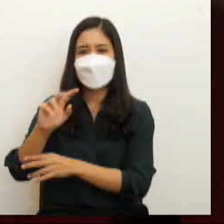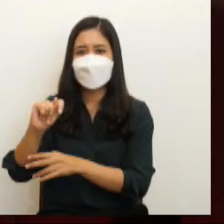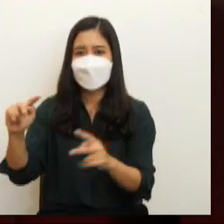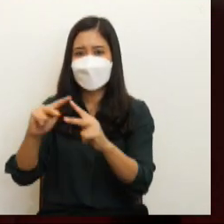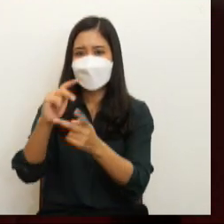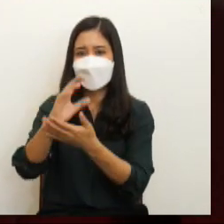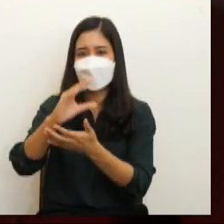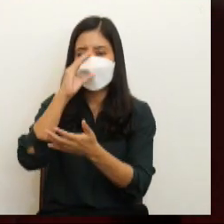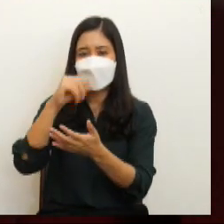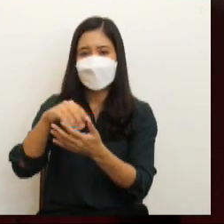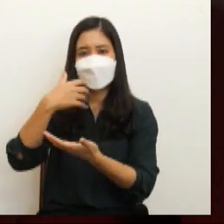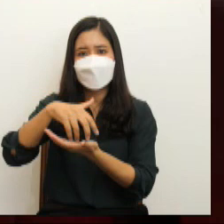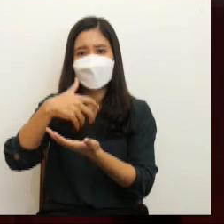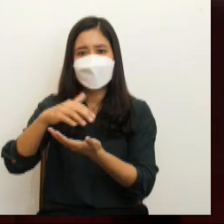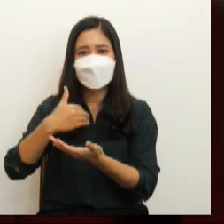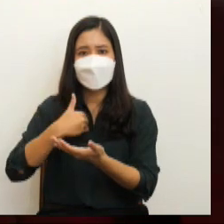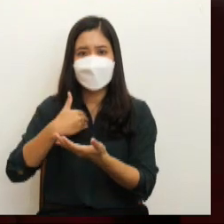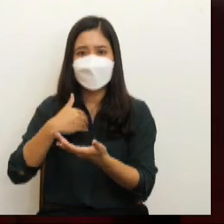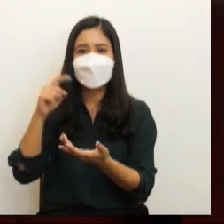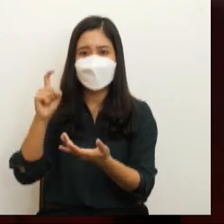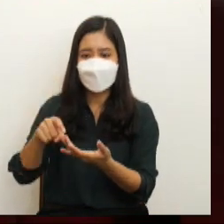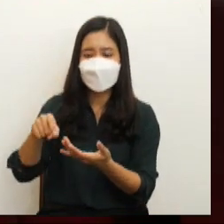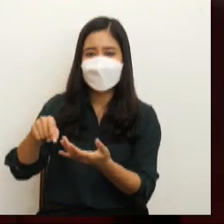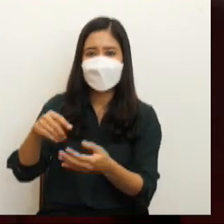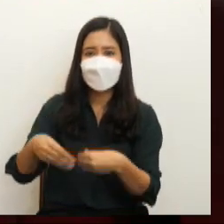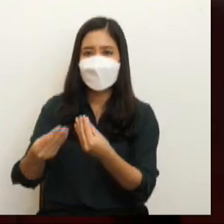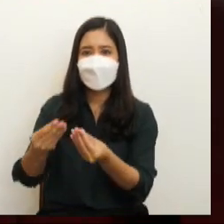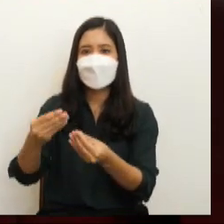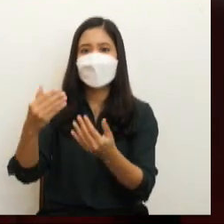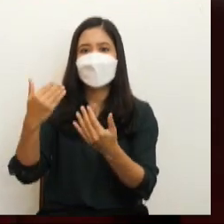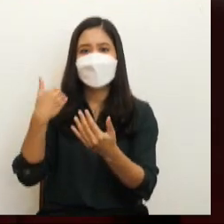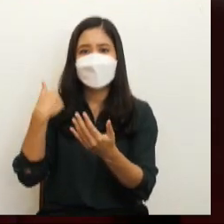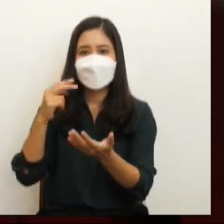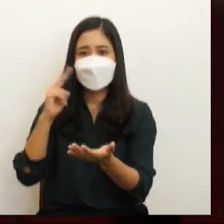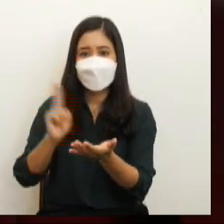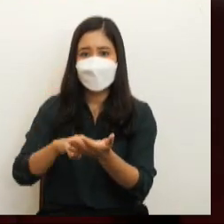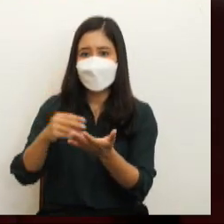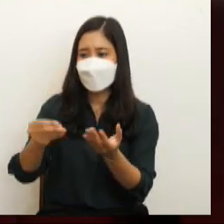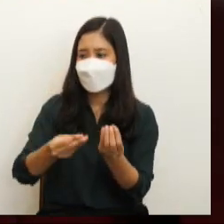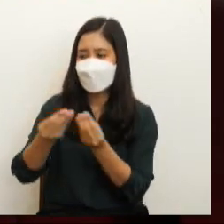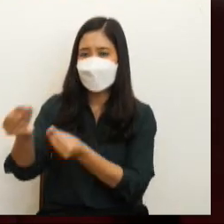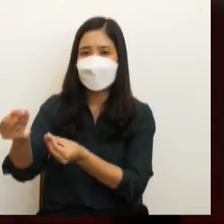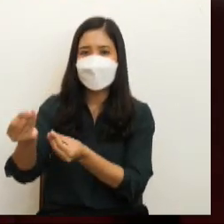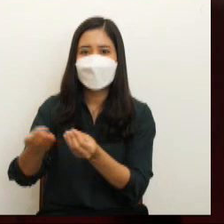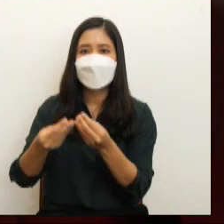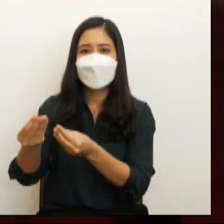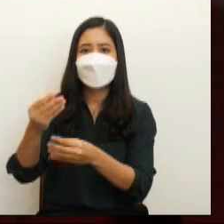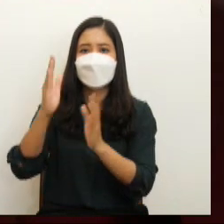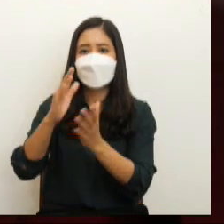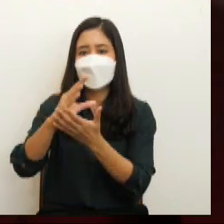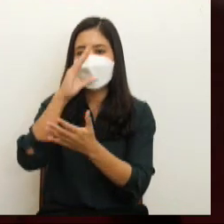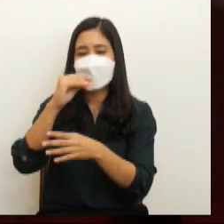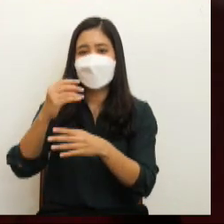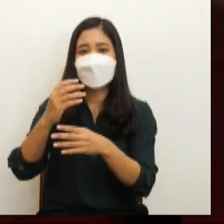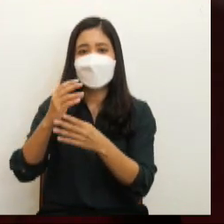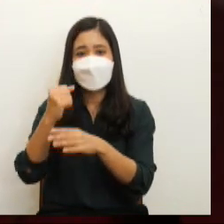านที่ฝึกงานใหม่ถ้าได้รับการตอบรับแล้วเราก็จะทำหนังสือส่งตัวออกให้กับนักเรียนนักศึกษาอีกครั้งหนึ่งส่วนอันที่